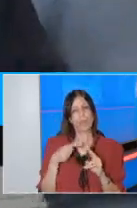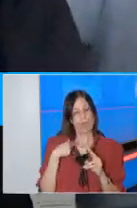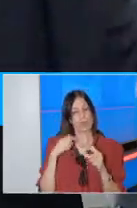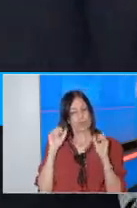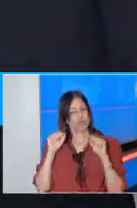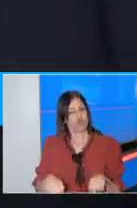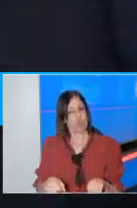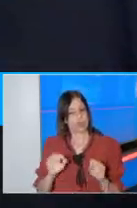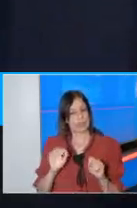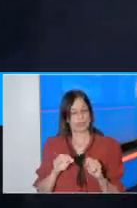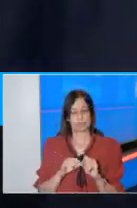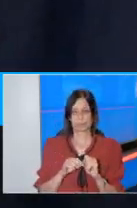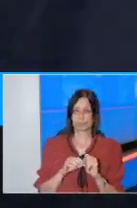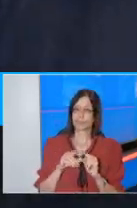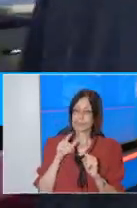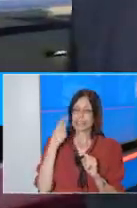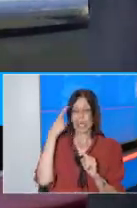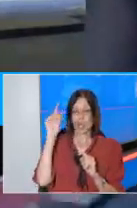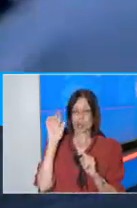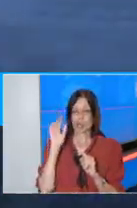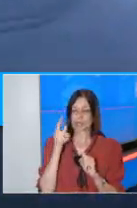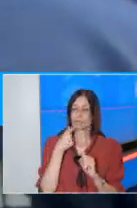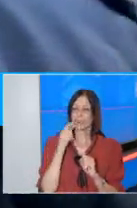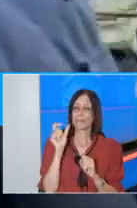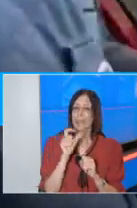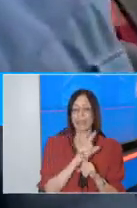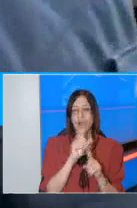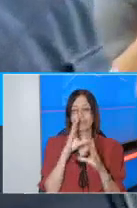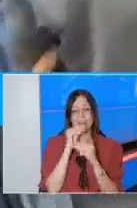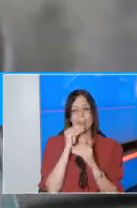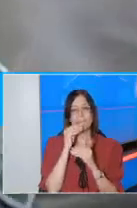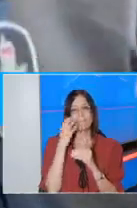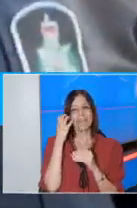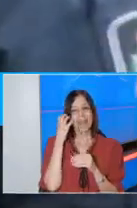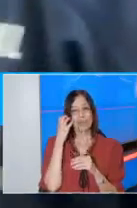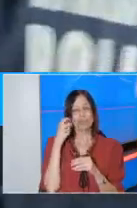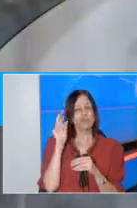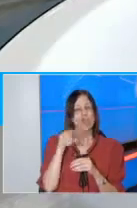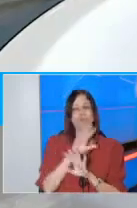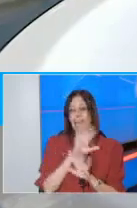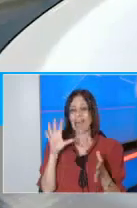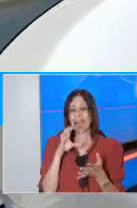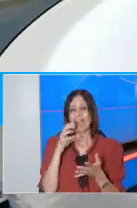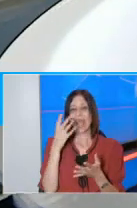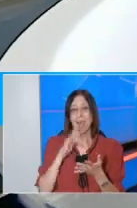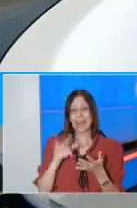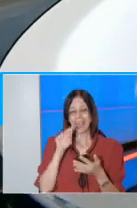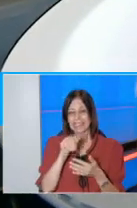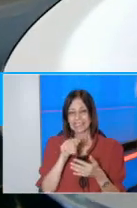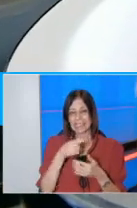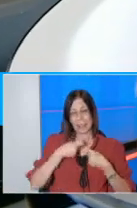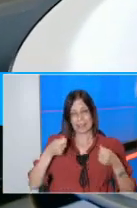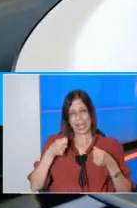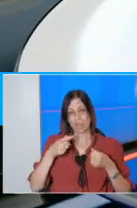בה למעשה. זה הרעיון שאומר... עכשיו, במילים אחרות, אנחנו מדברים על טלפונים שיש להם רק את האפליקציה הזאת, נמכרים בשוק